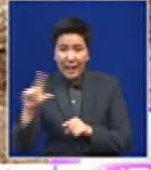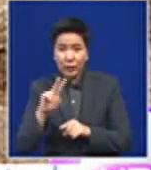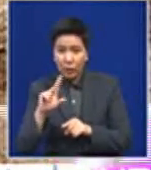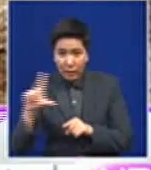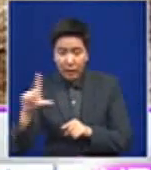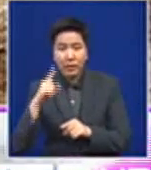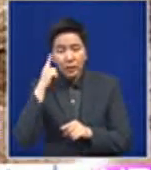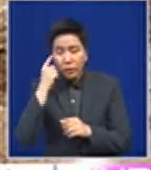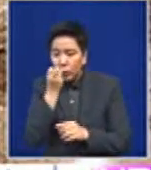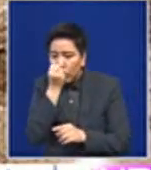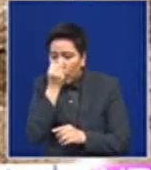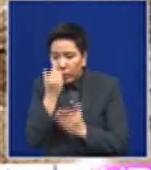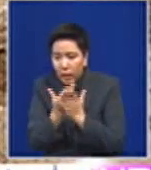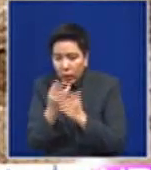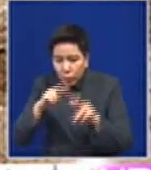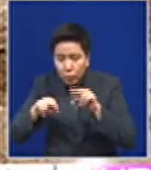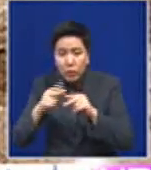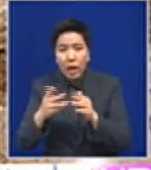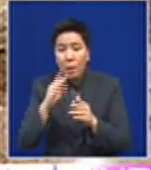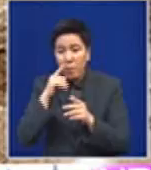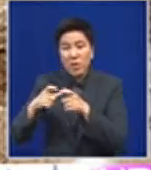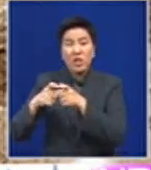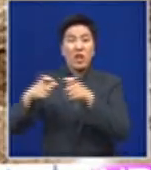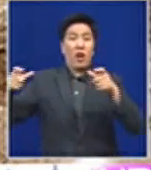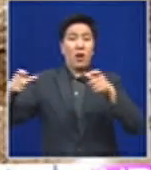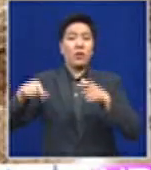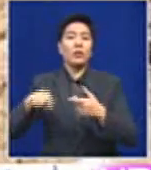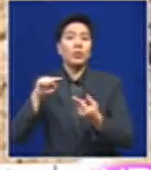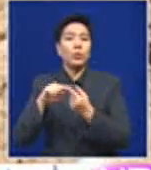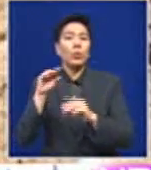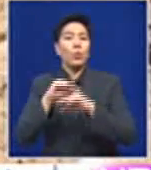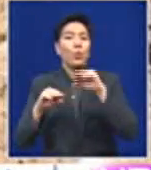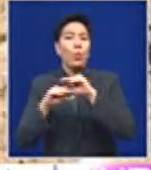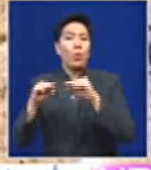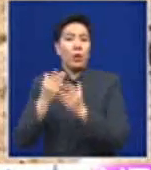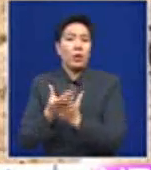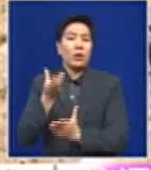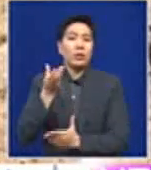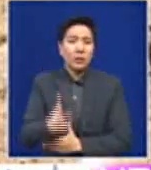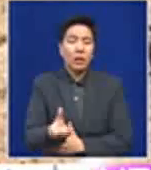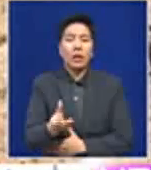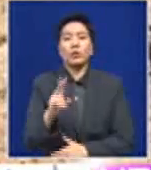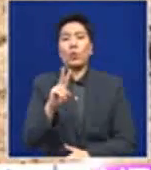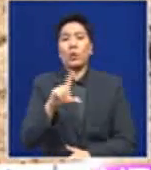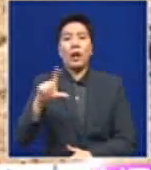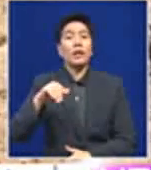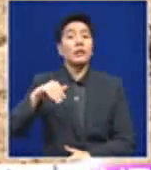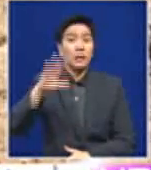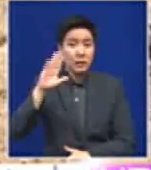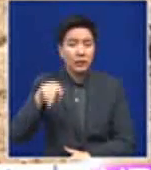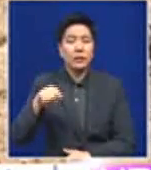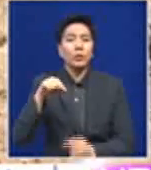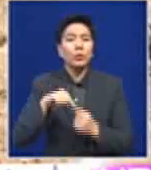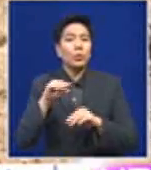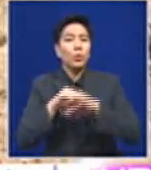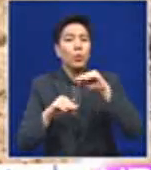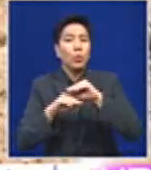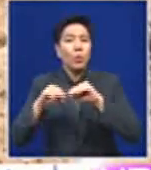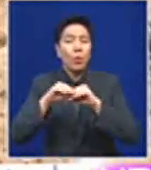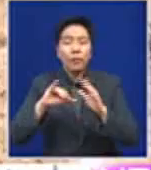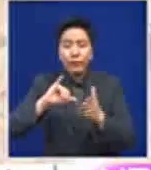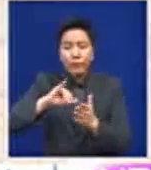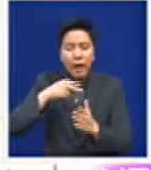การสอบราคาและโครงการขนาดใหญ่ที่มีงบประมาณการจัดซื้อจัดจ้างตั้งแต่2ล้านบาทขึ้นไปโดยเฉพาะโครงการอนุรักษ์